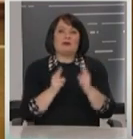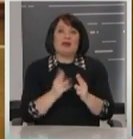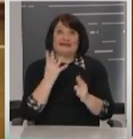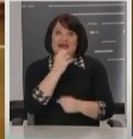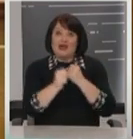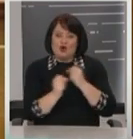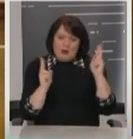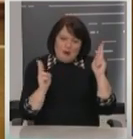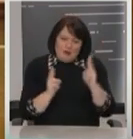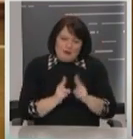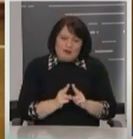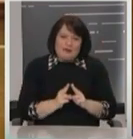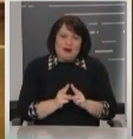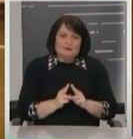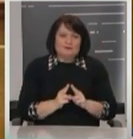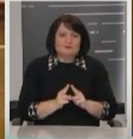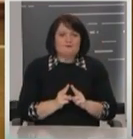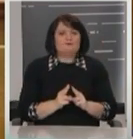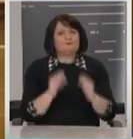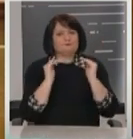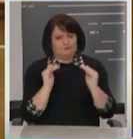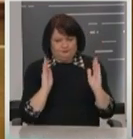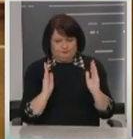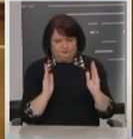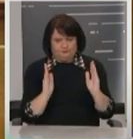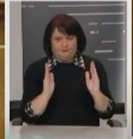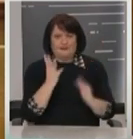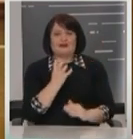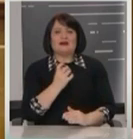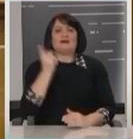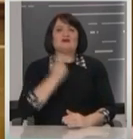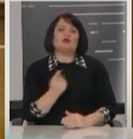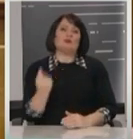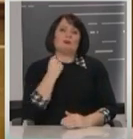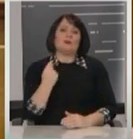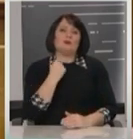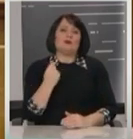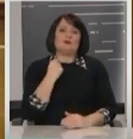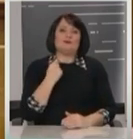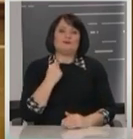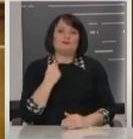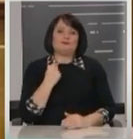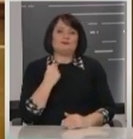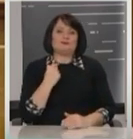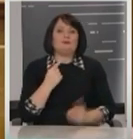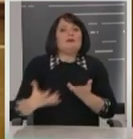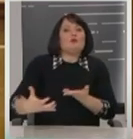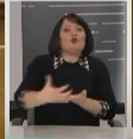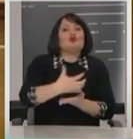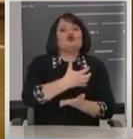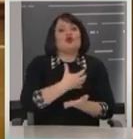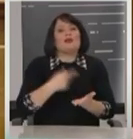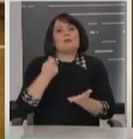τετραετία, ενώ την ίδια περίοδο χάθηκε το 40% του εισοδήματος